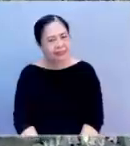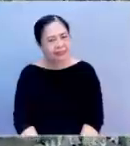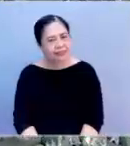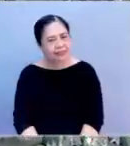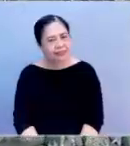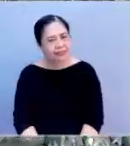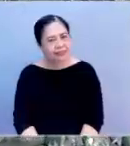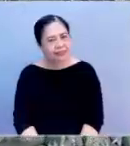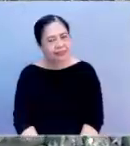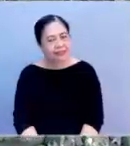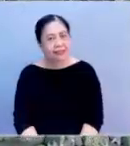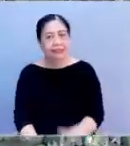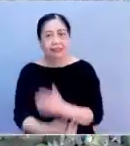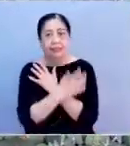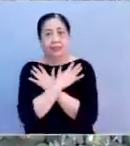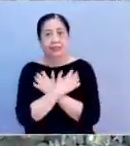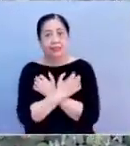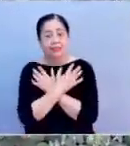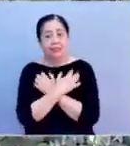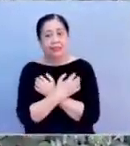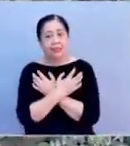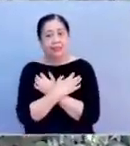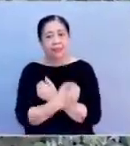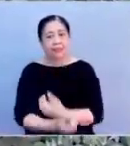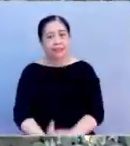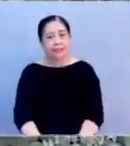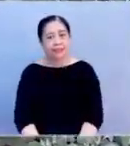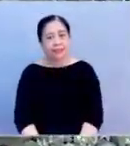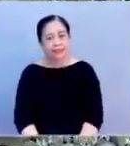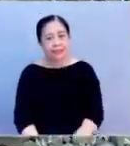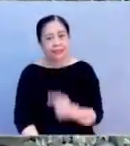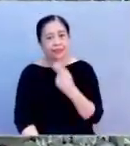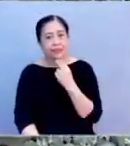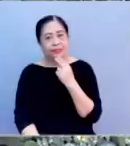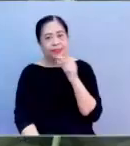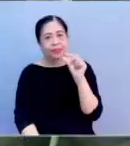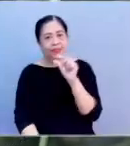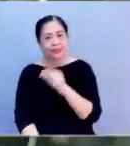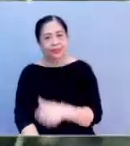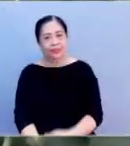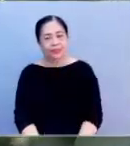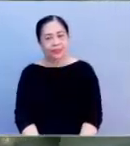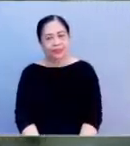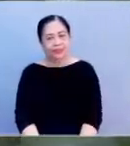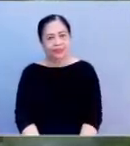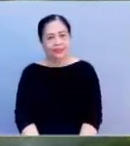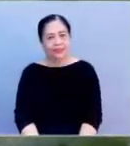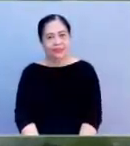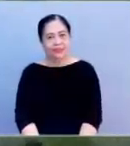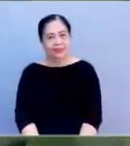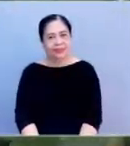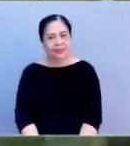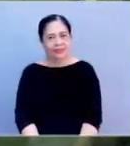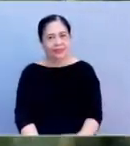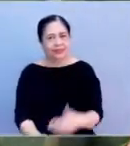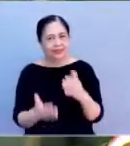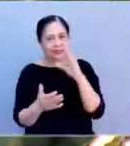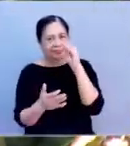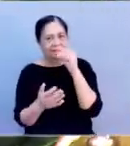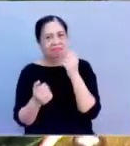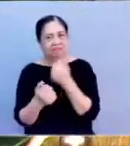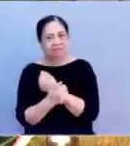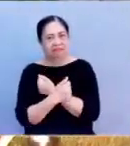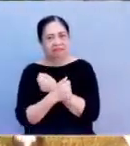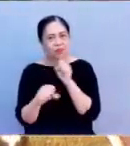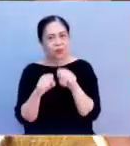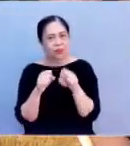mga teddy bear inspired meron? Kasi may mga Pokemon maliliit. Oo. Nako kay Alonso yan. Yung mga little boys, yan ang gusto. Para hindi sayang yung